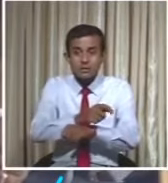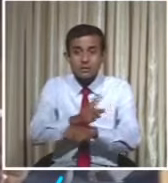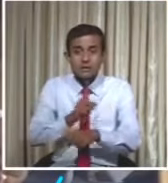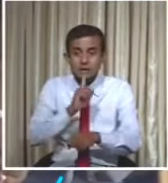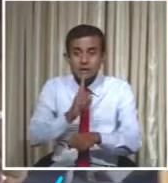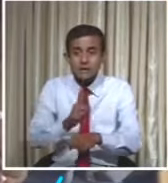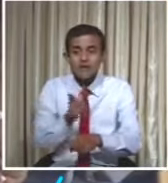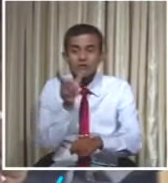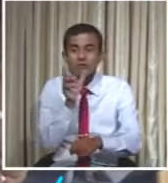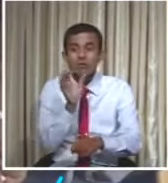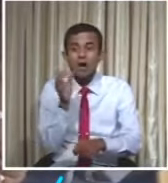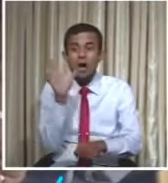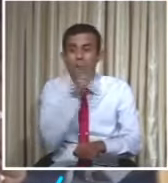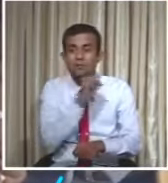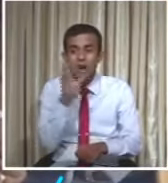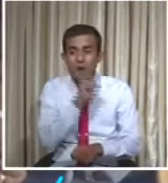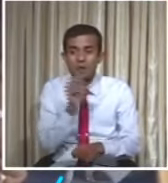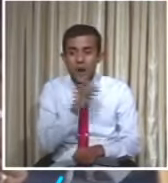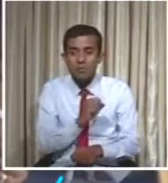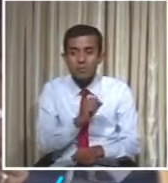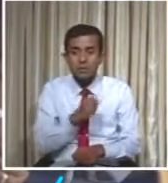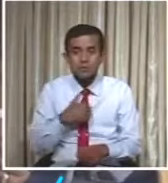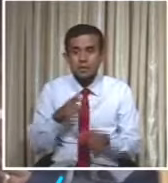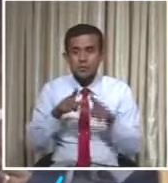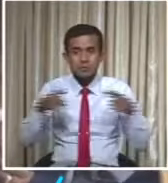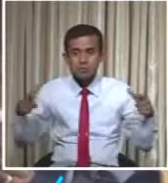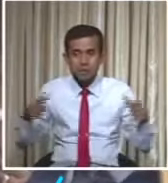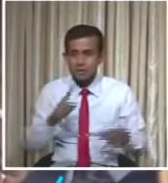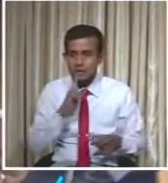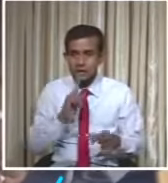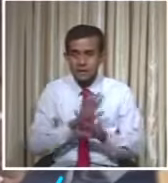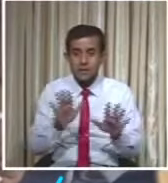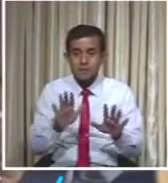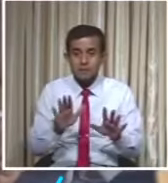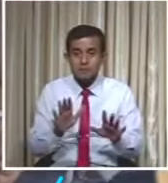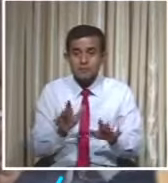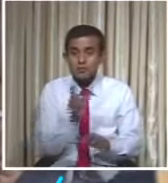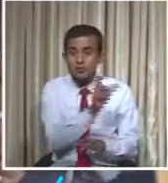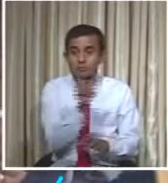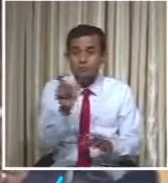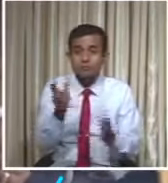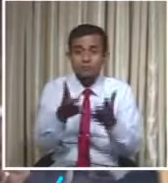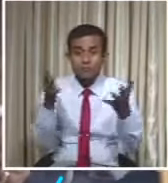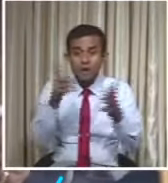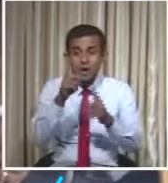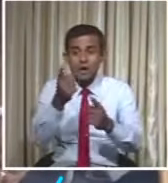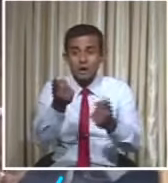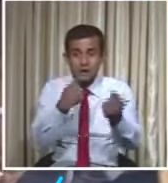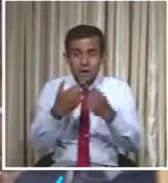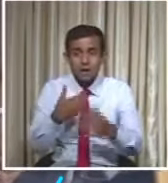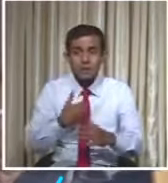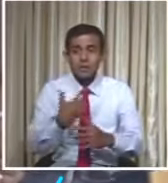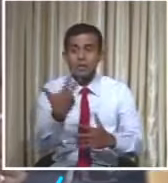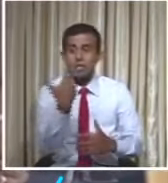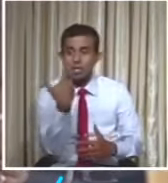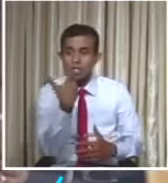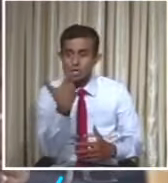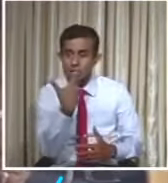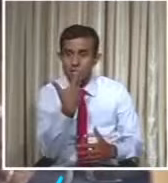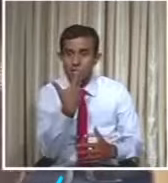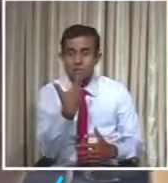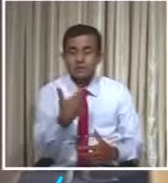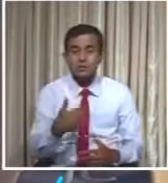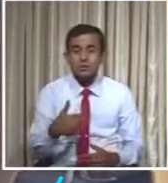तीन कुणुहर्प गोडक पाविच्चि करला मगे भाषावे मम मेतन एक कियन्न कमति ने वचन गोडक कथा करला मट बेन्न बेन्न विचारक